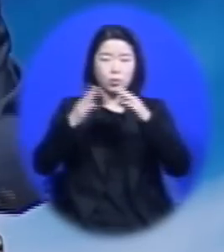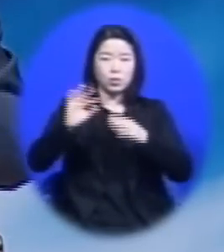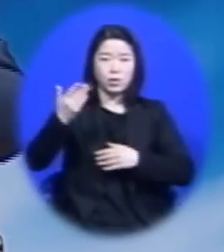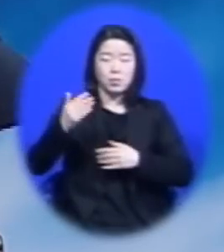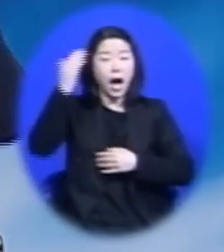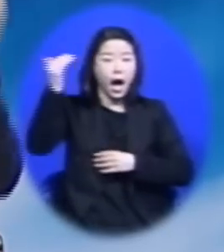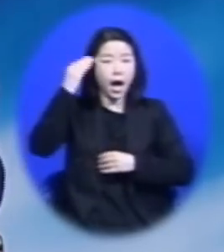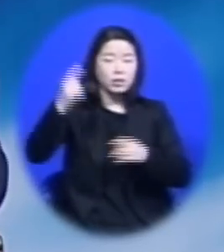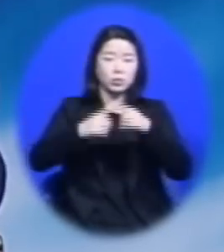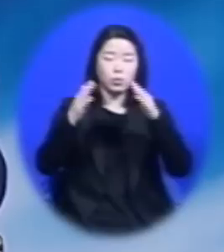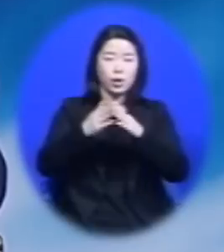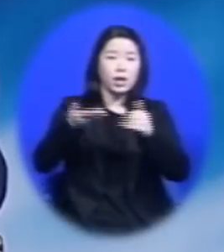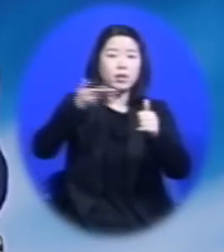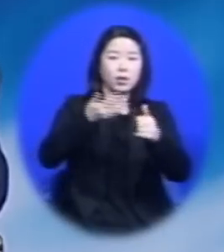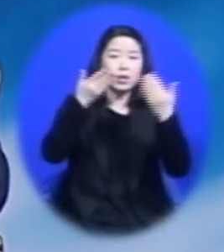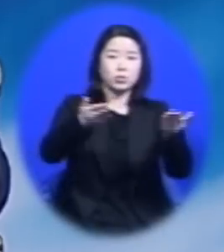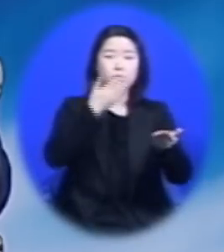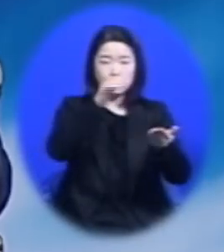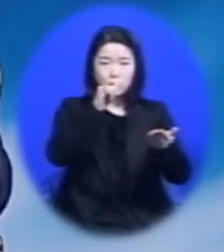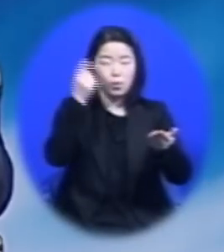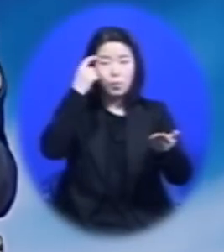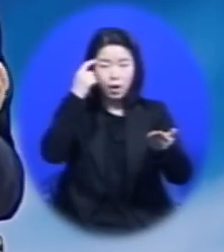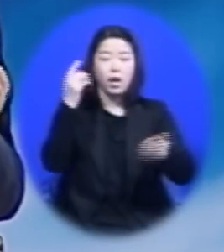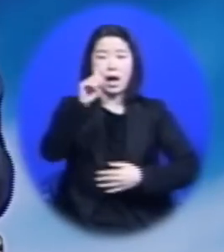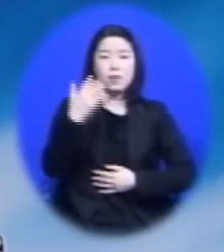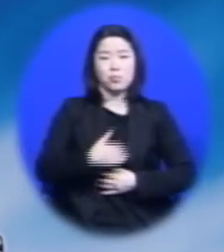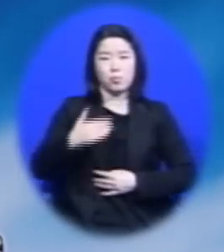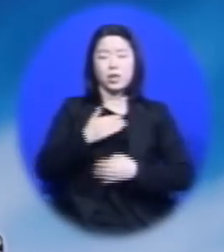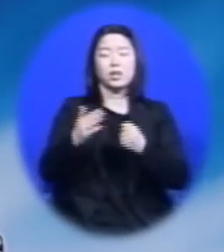없어요 왜 한 몸이니까